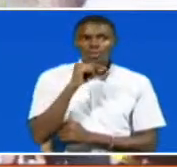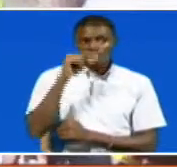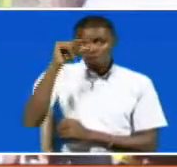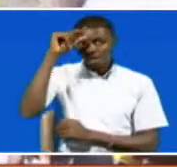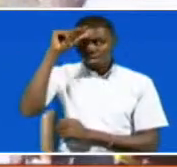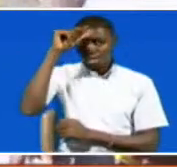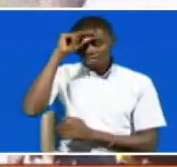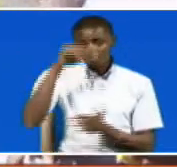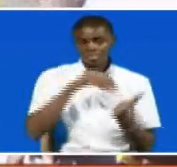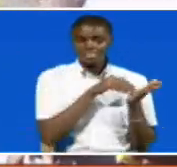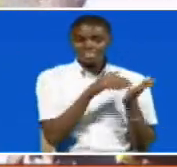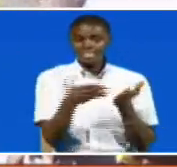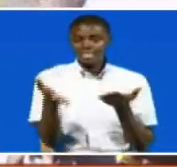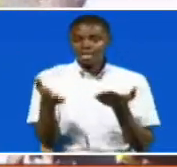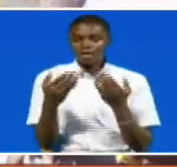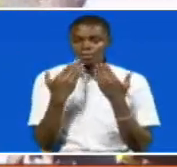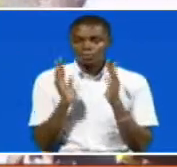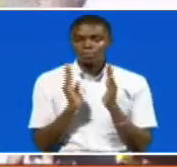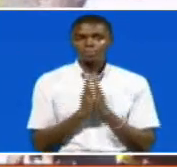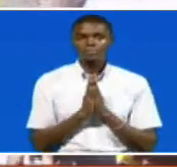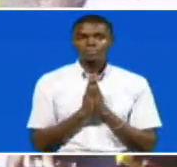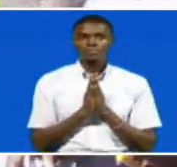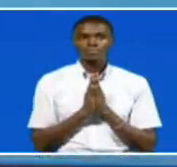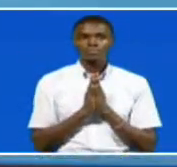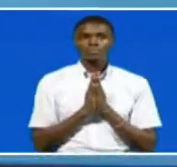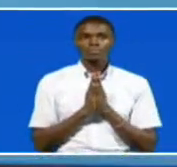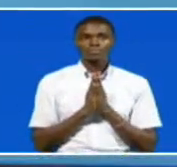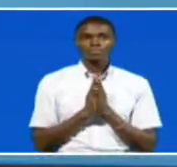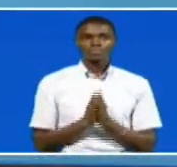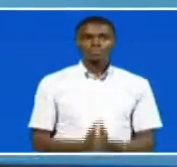serikali kuu ilituma hapa. Let's now head to